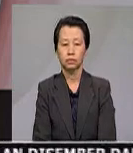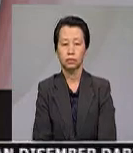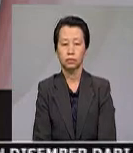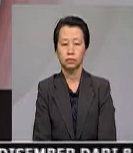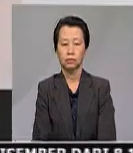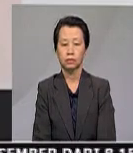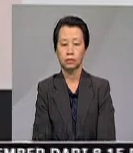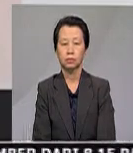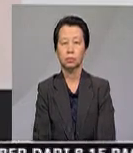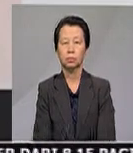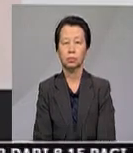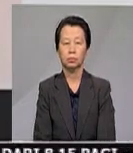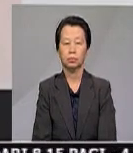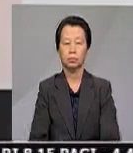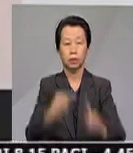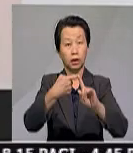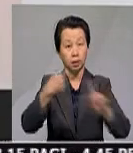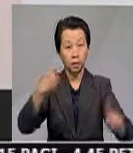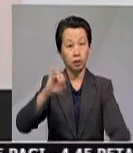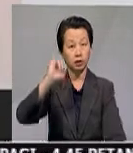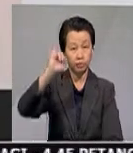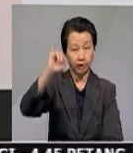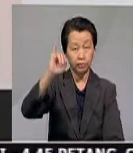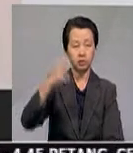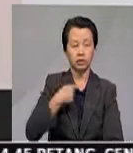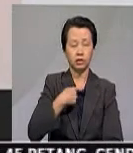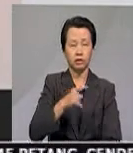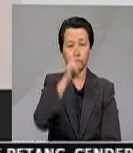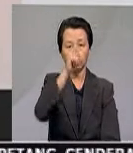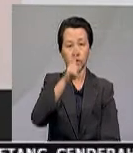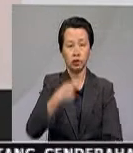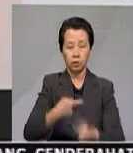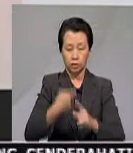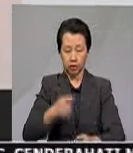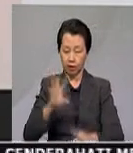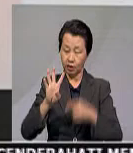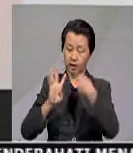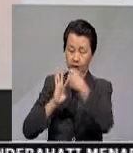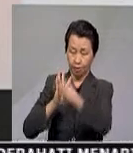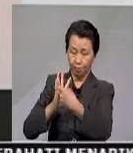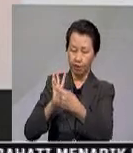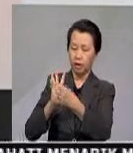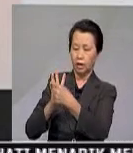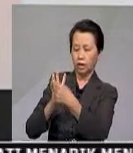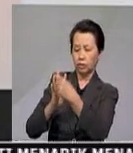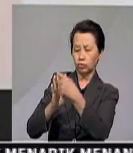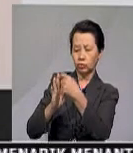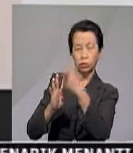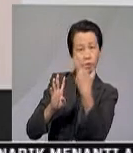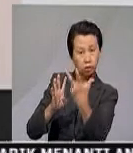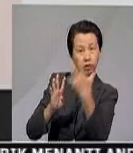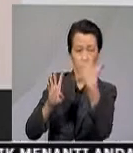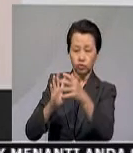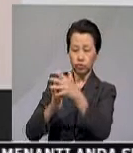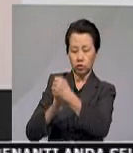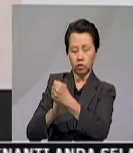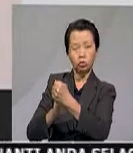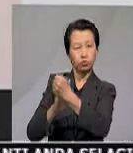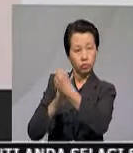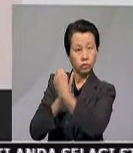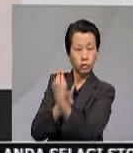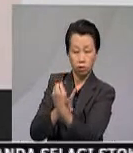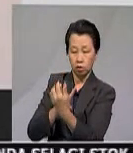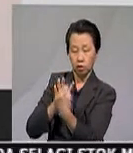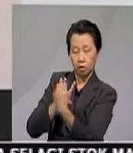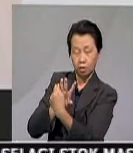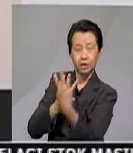terlaksana dari segi Janji Kita sebenarnya daripada empat janji tiga telah terlaksana dan saya rasa itu satu pencapaian kita